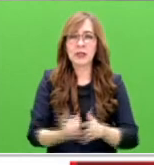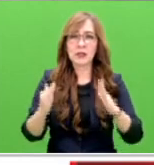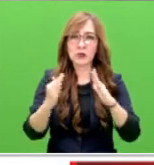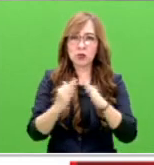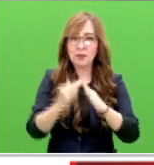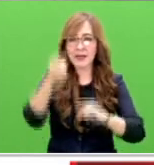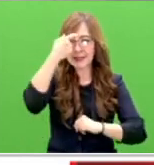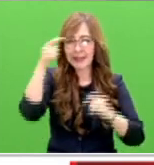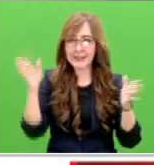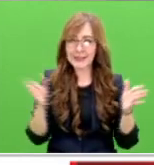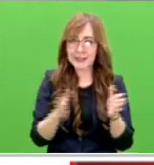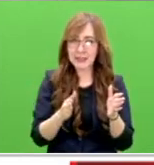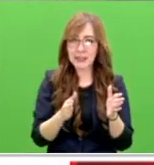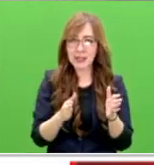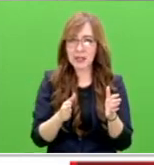dapat untuk